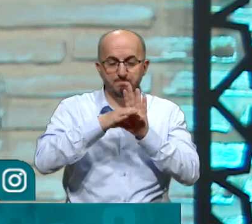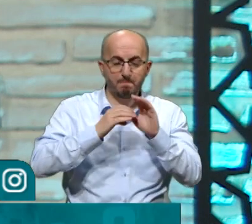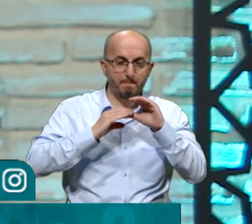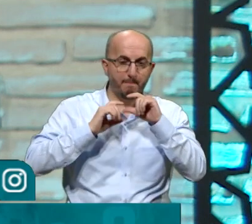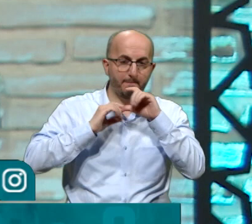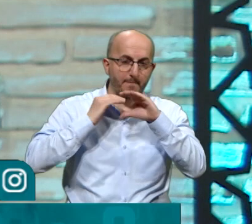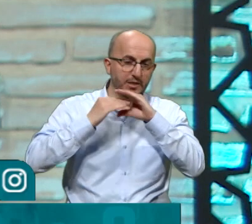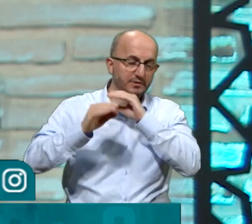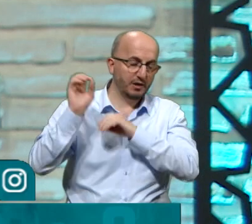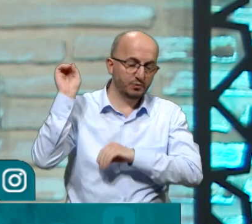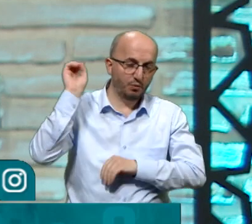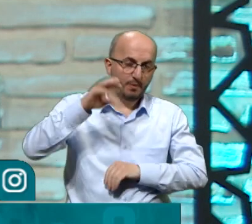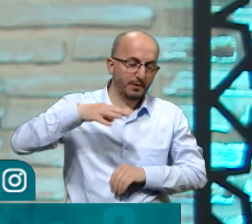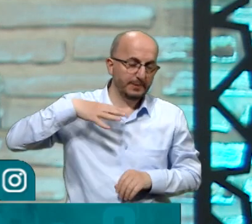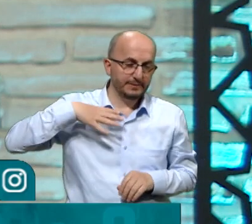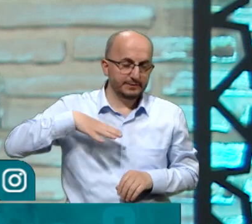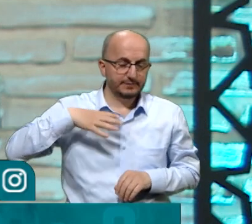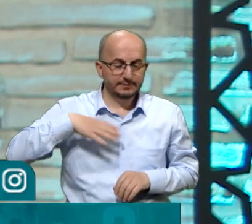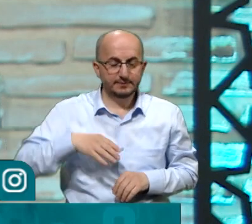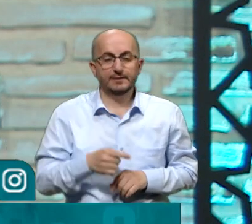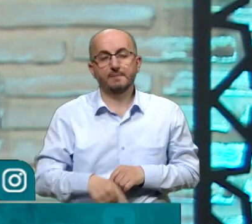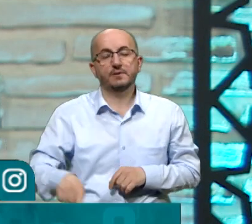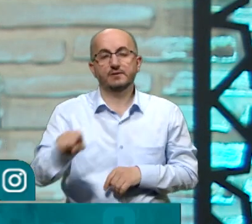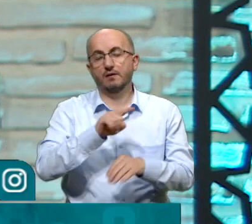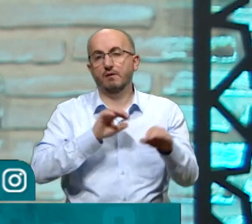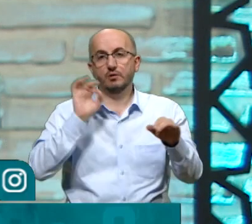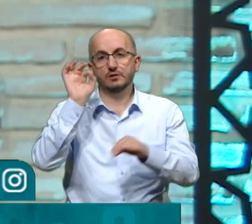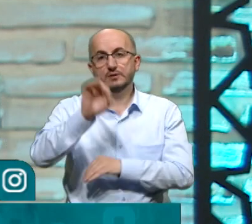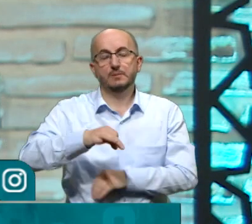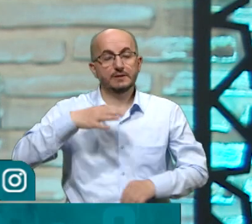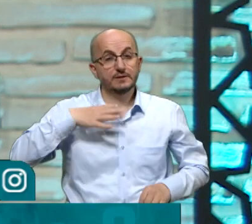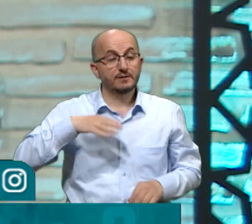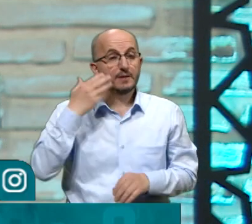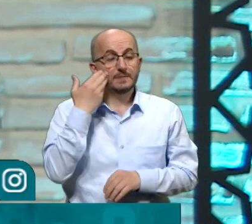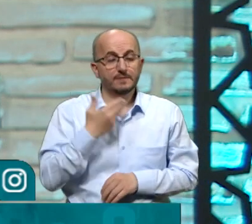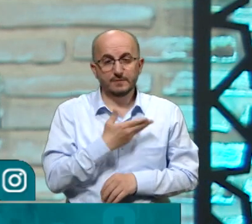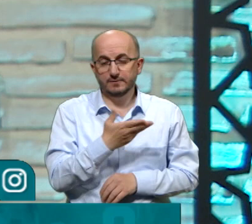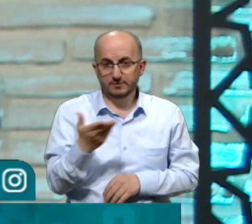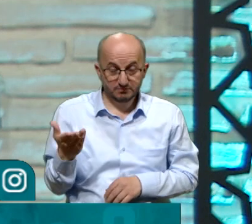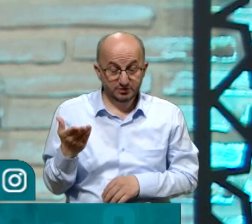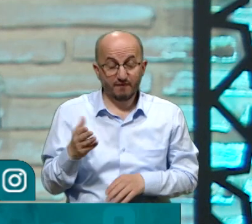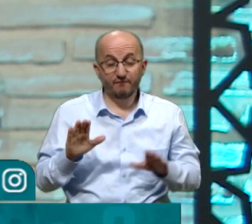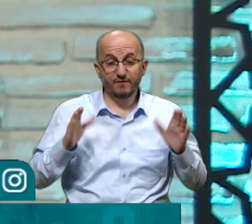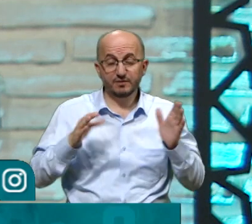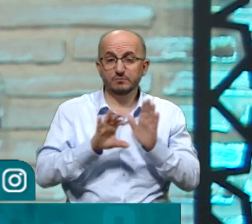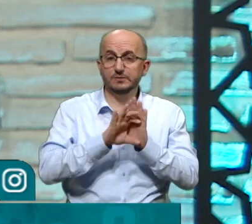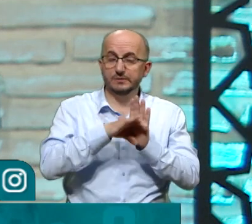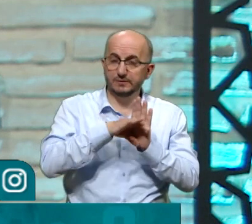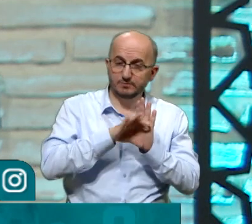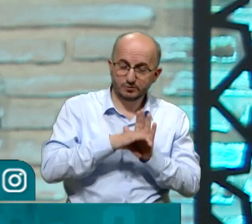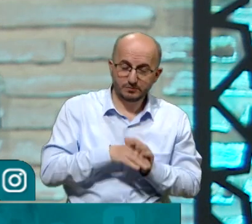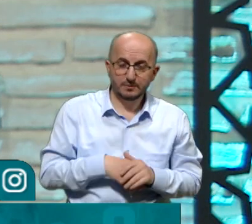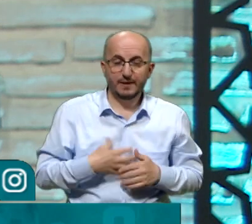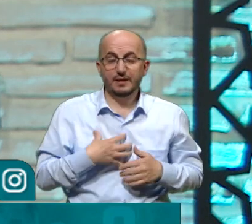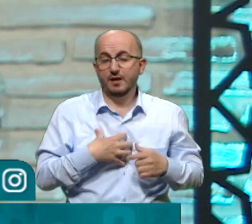isteyen sorularını sosyal medya hesapları aracılığıyla bize ulaştırmak isteyen izleyicilerimiz için Facebook ve Instagram üzerinden diyanete